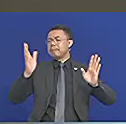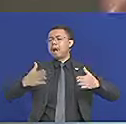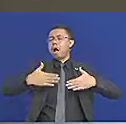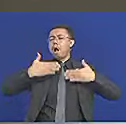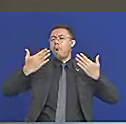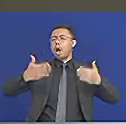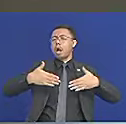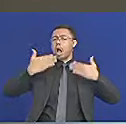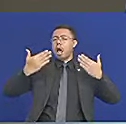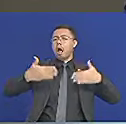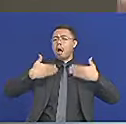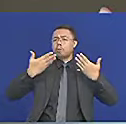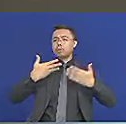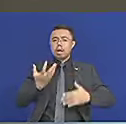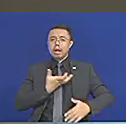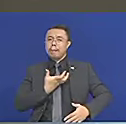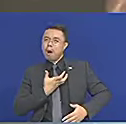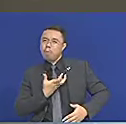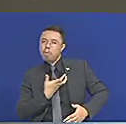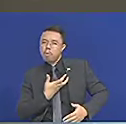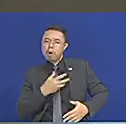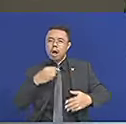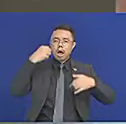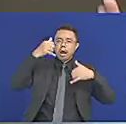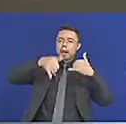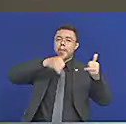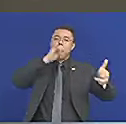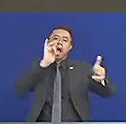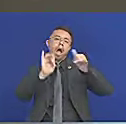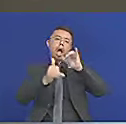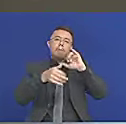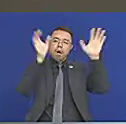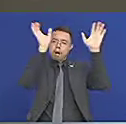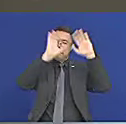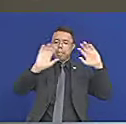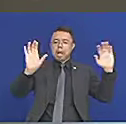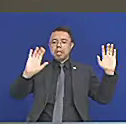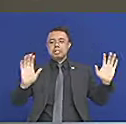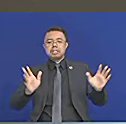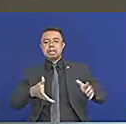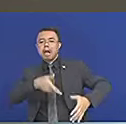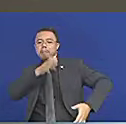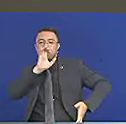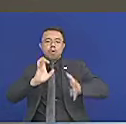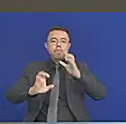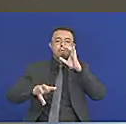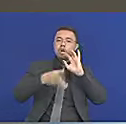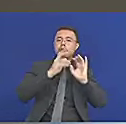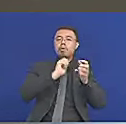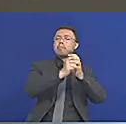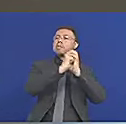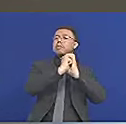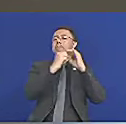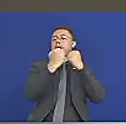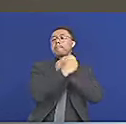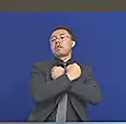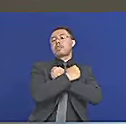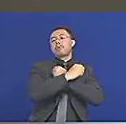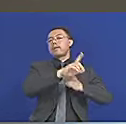nafsu, keinginan, kemabukan, pesta pora, perjamuan minum, dan penyembahan berhala yang